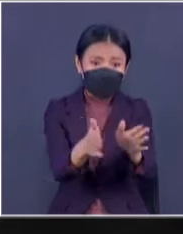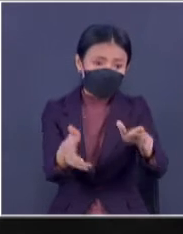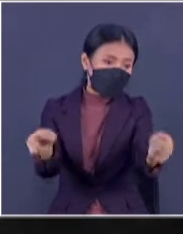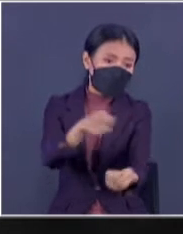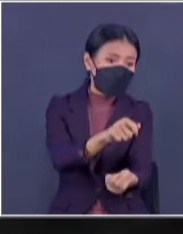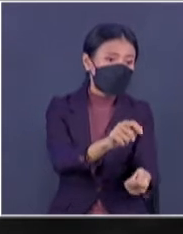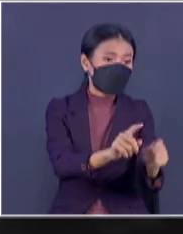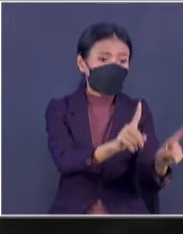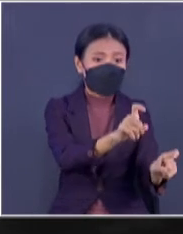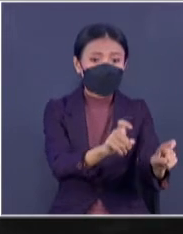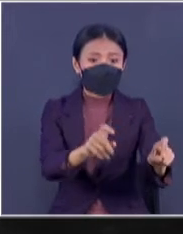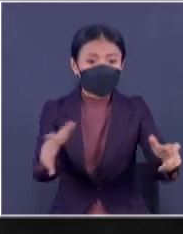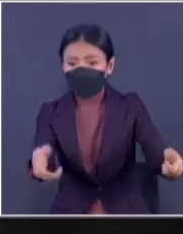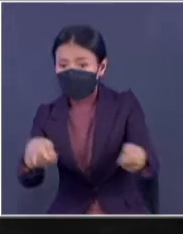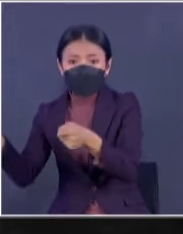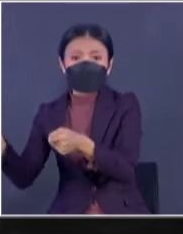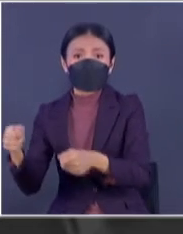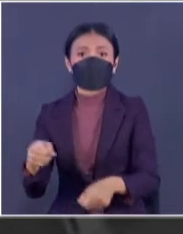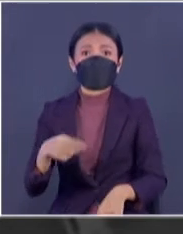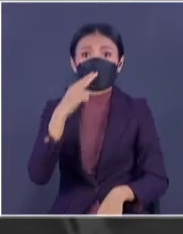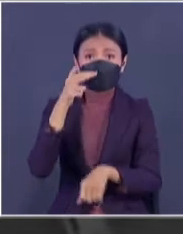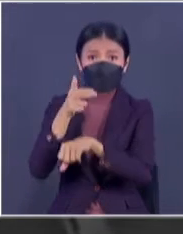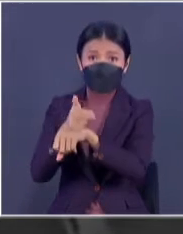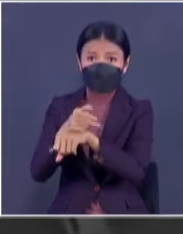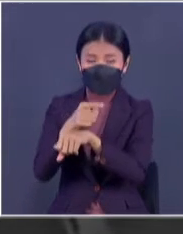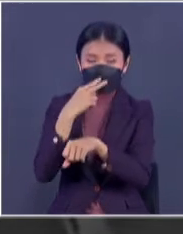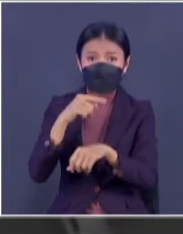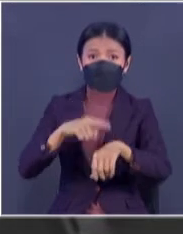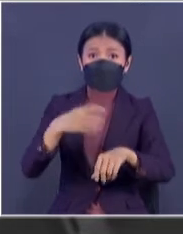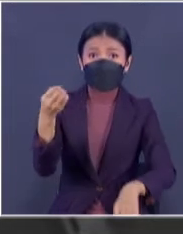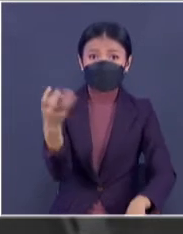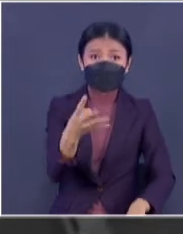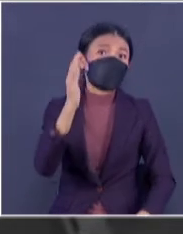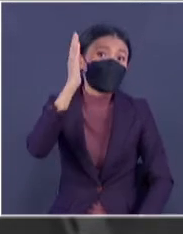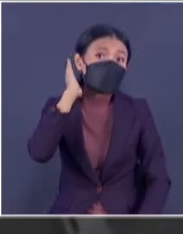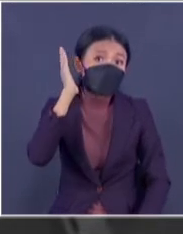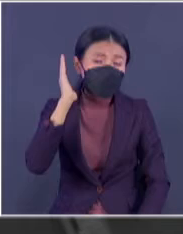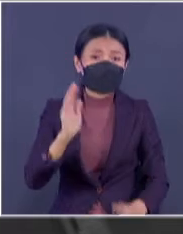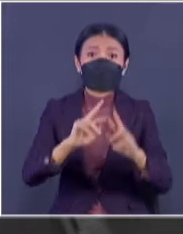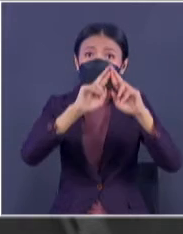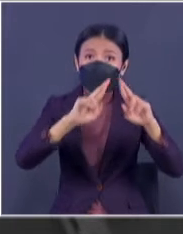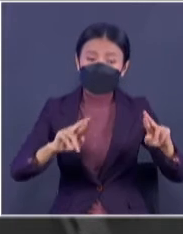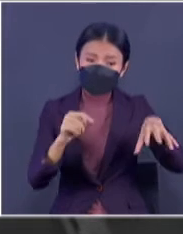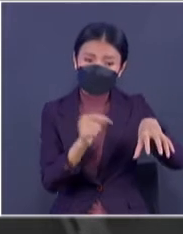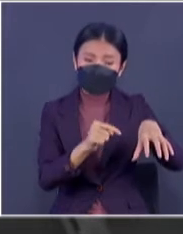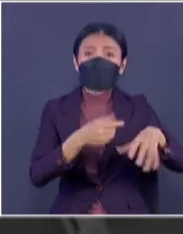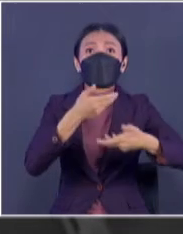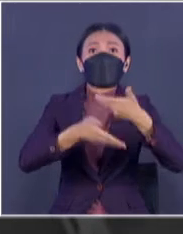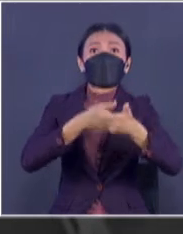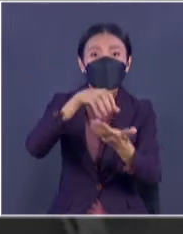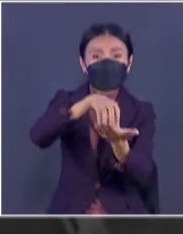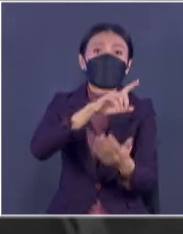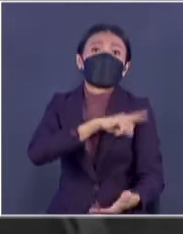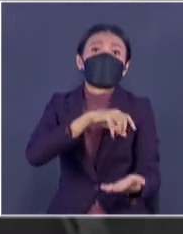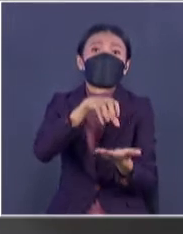กล้องวงจรปิดบันทึกภาพช่วงเวลาตีสี่ค่ะขณะที่ชายคนนี้ขับรถยนต์มาจอดหน้าร้านซาลาเปาค่ะแล้ว